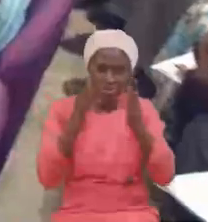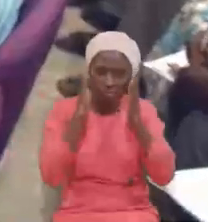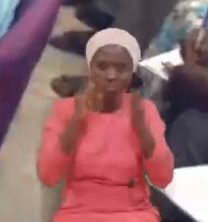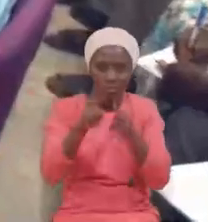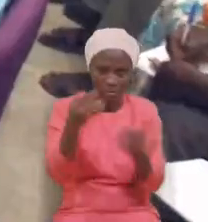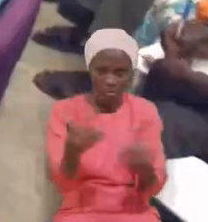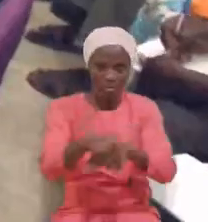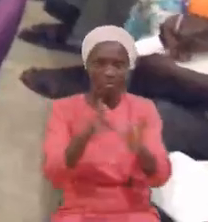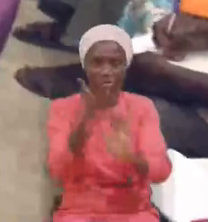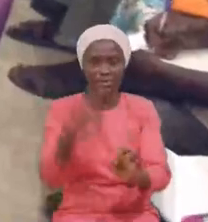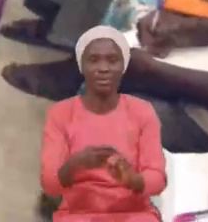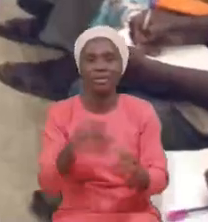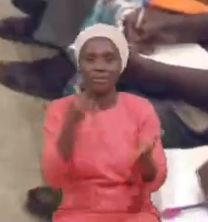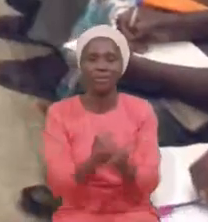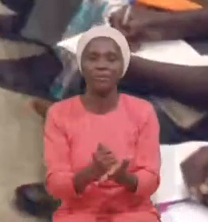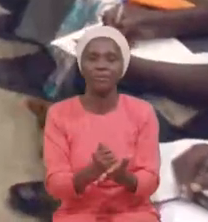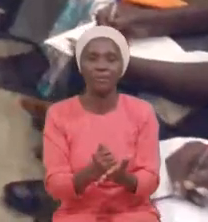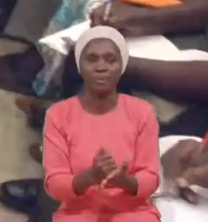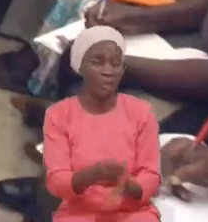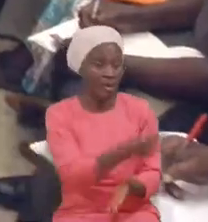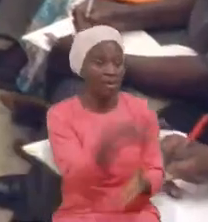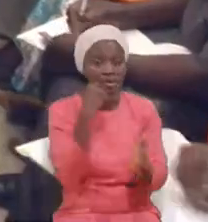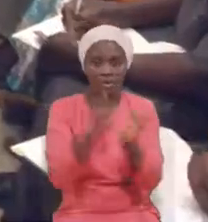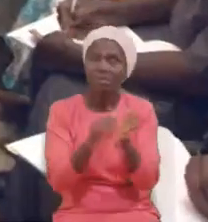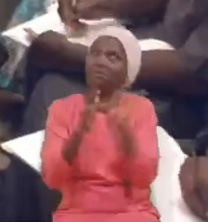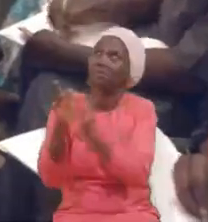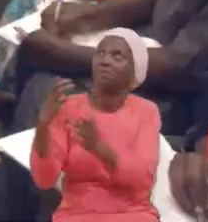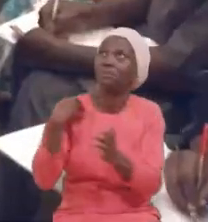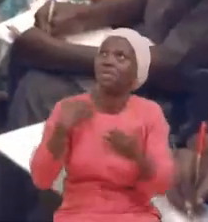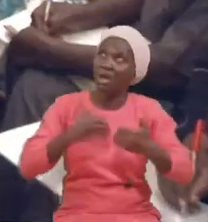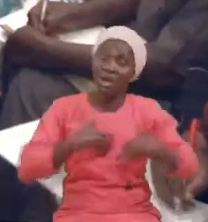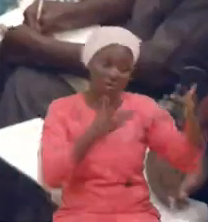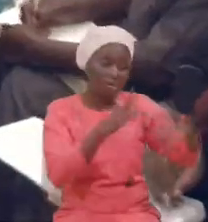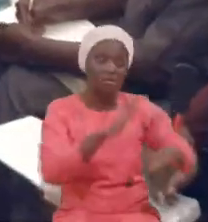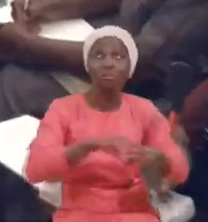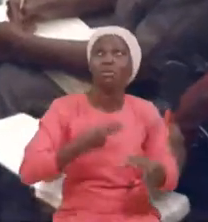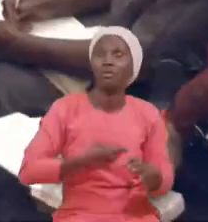Il va prêter attention à votre prière. Et ils ont dit « et